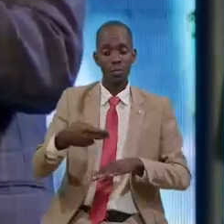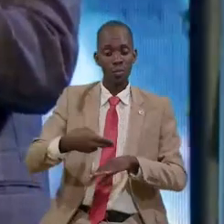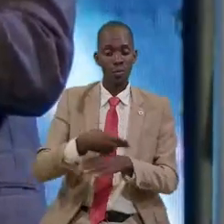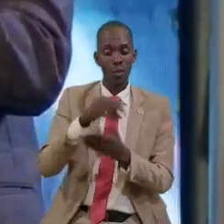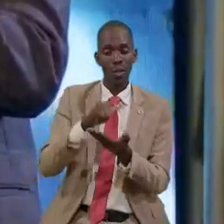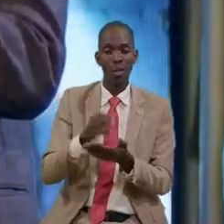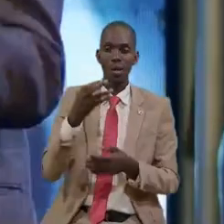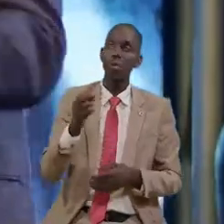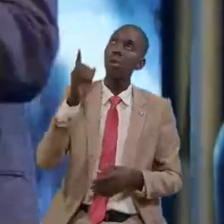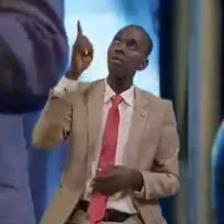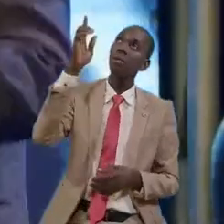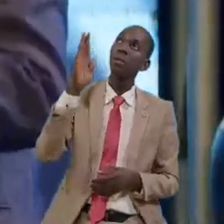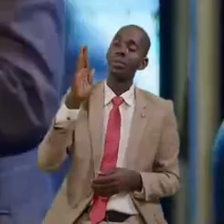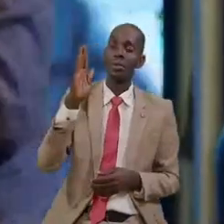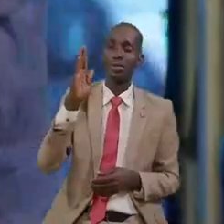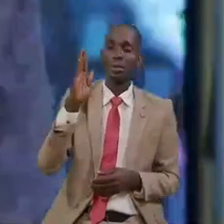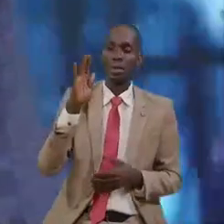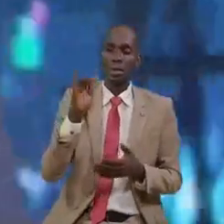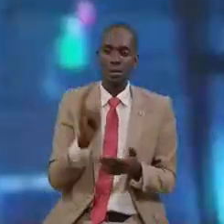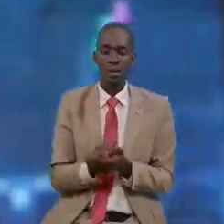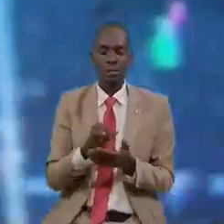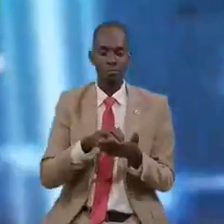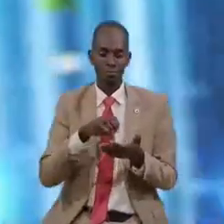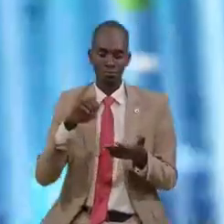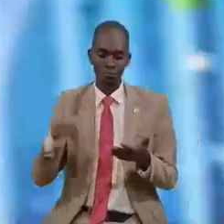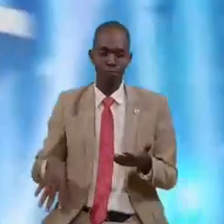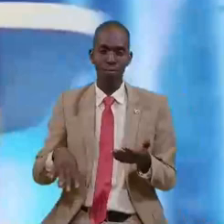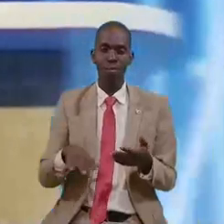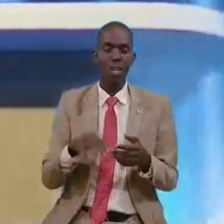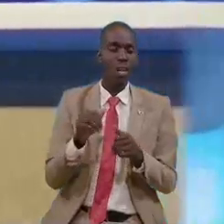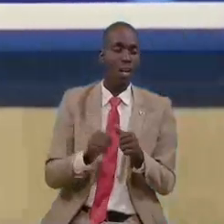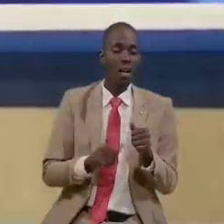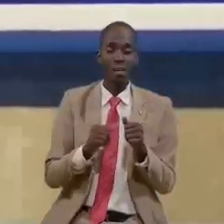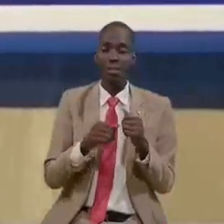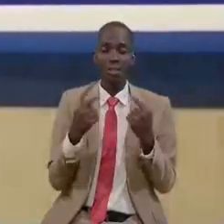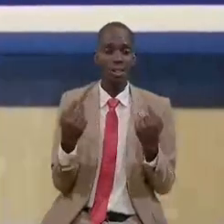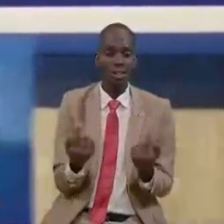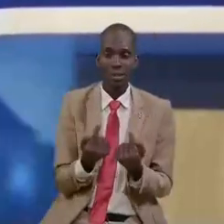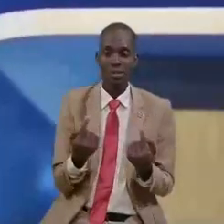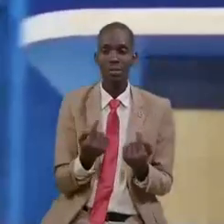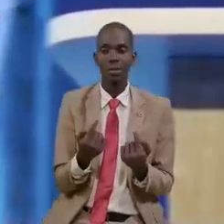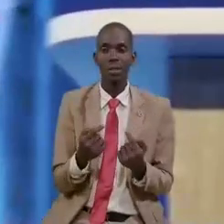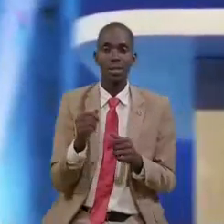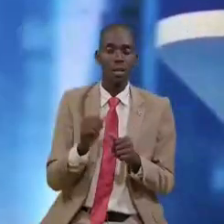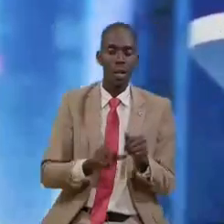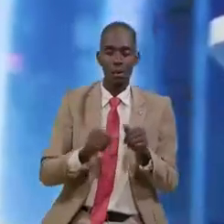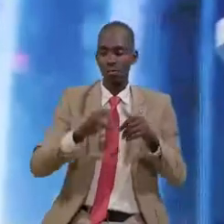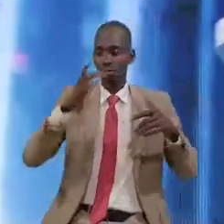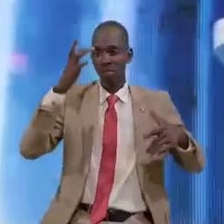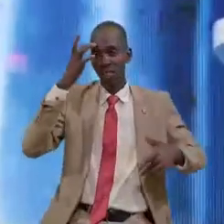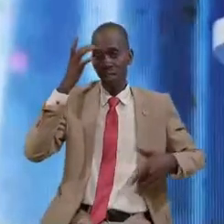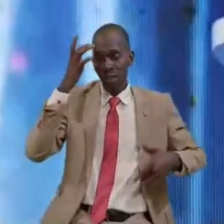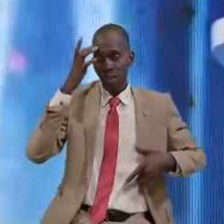L'agneau de Dieu qui ôte tout péché, toute maladie,